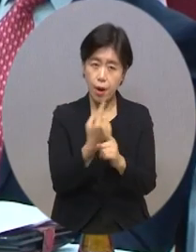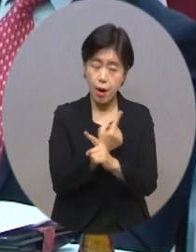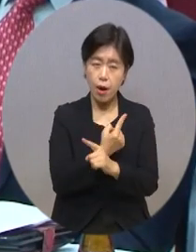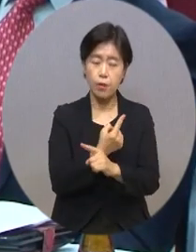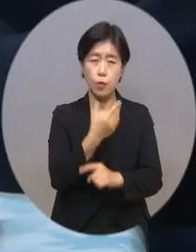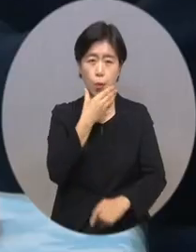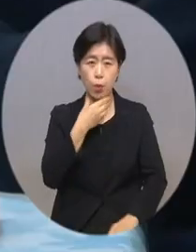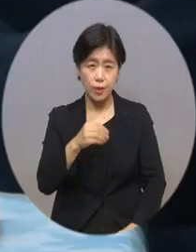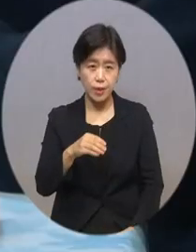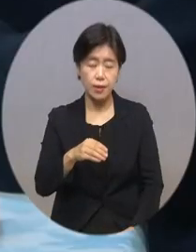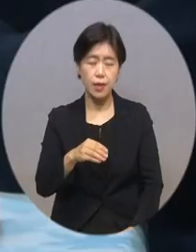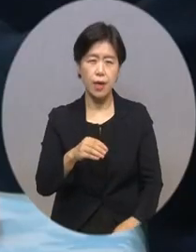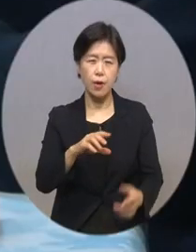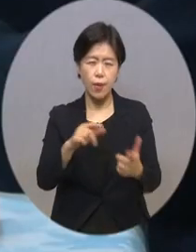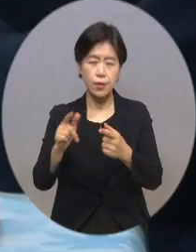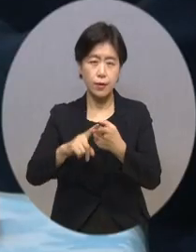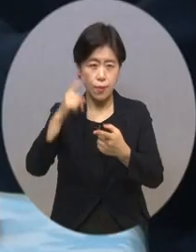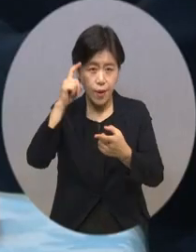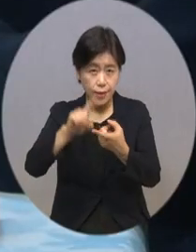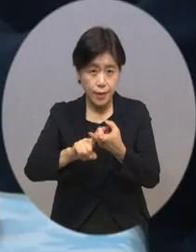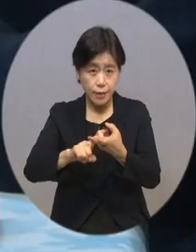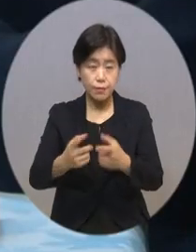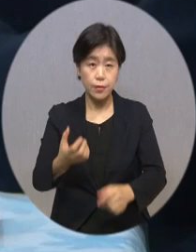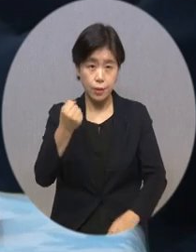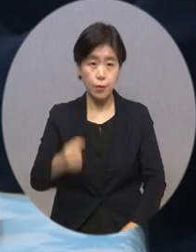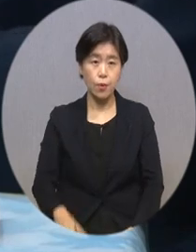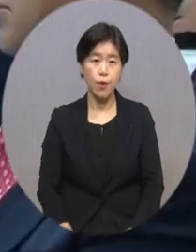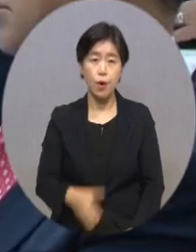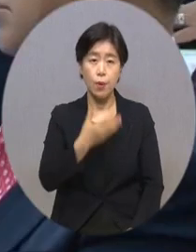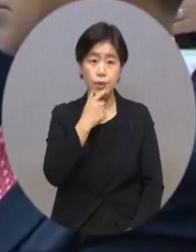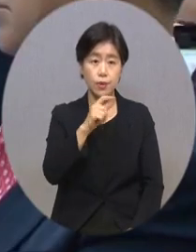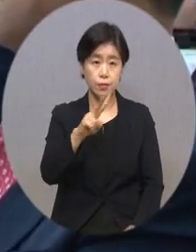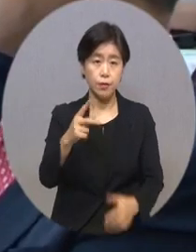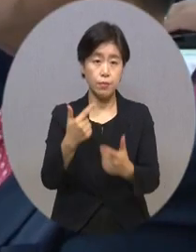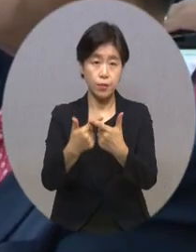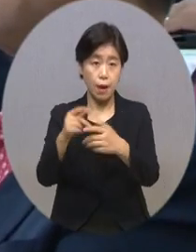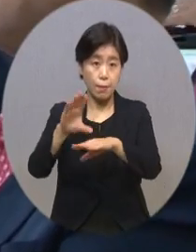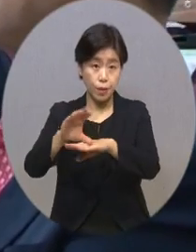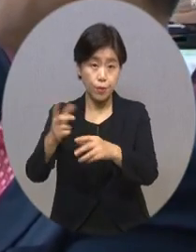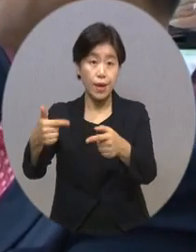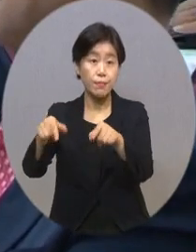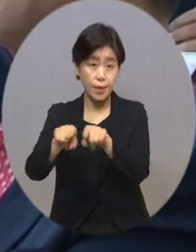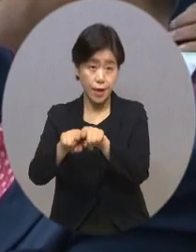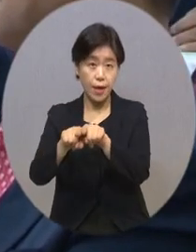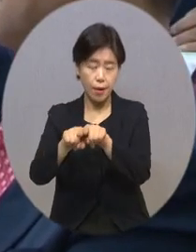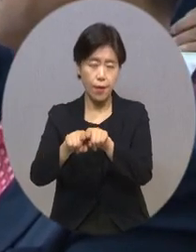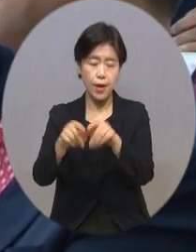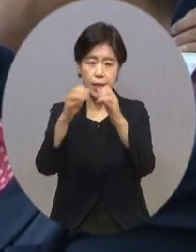적극적인 관심을 기울이는 동시에 복지TV 부산방송과 함께 사회공헌 사업에